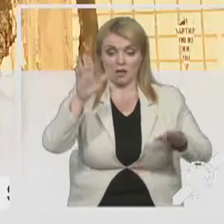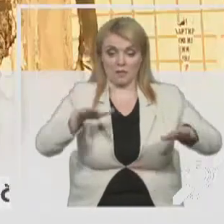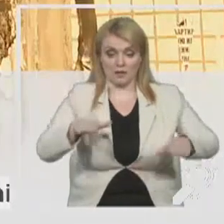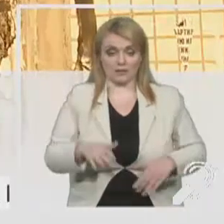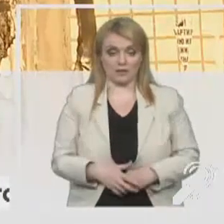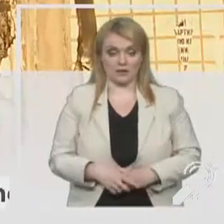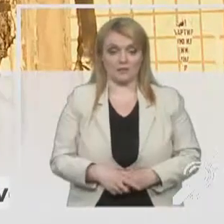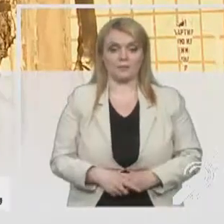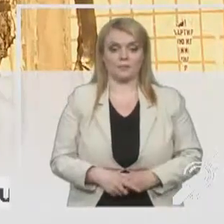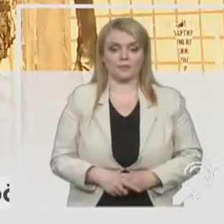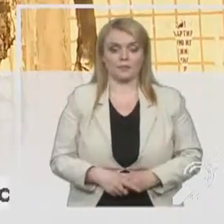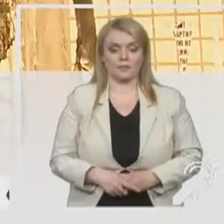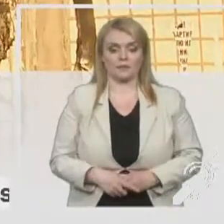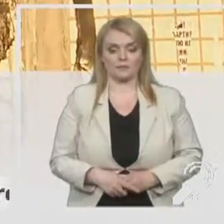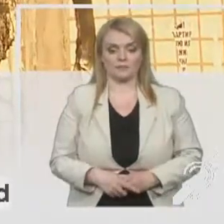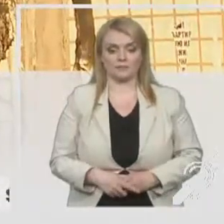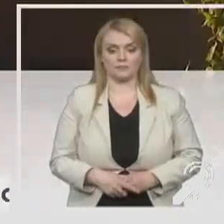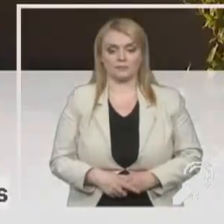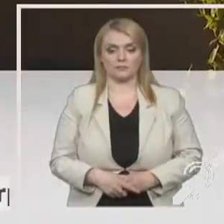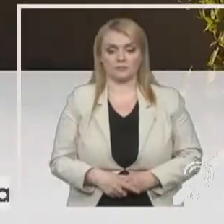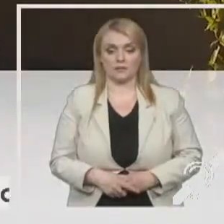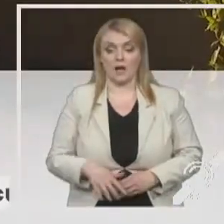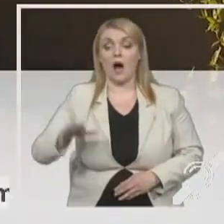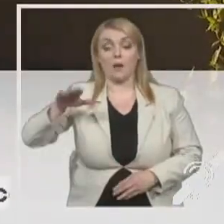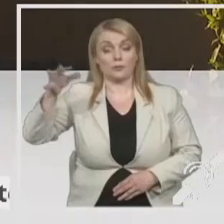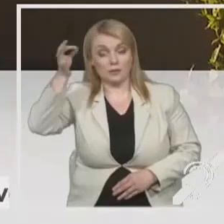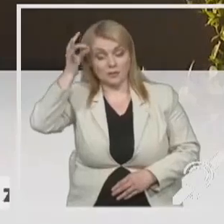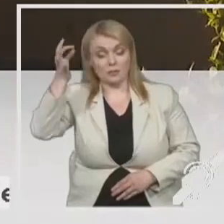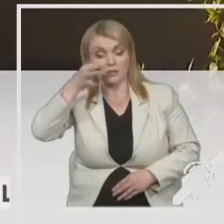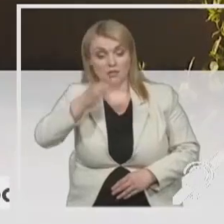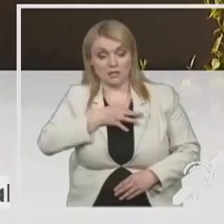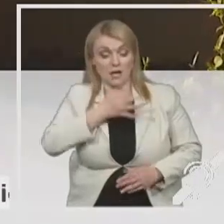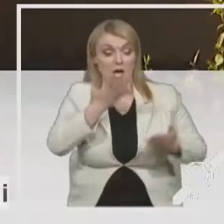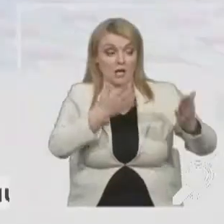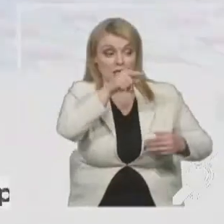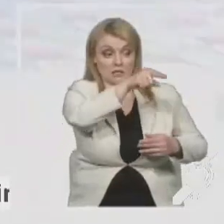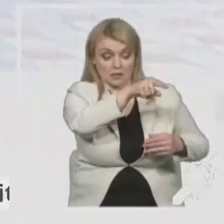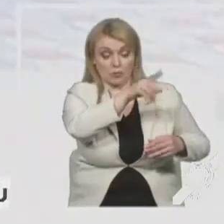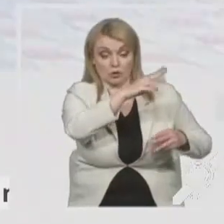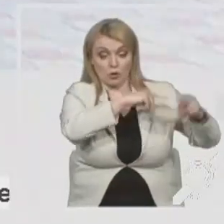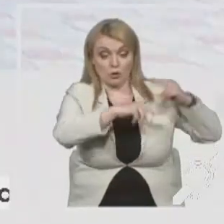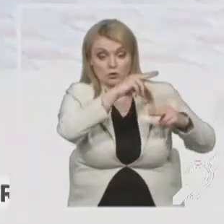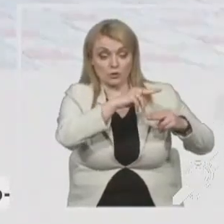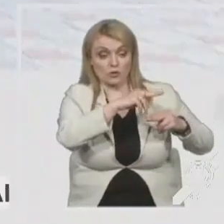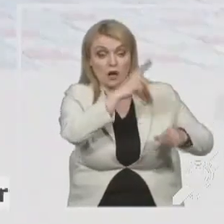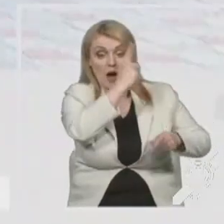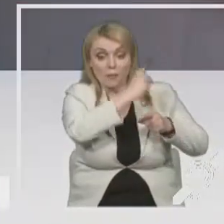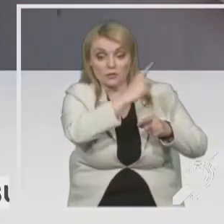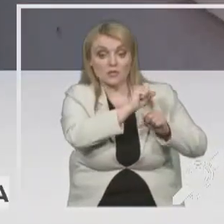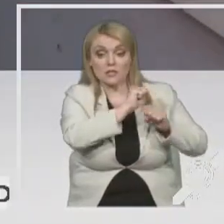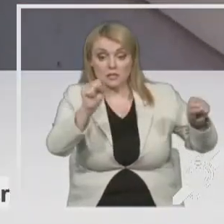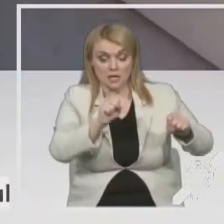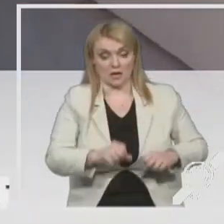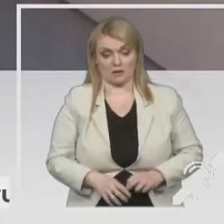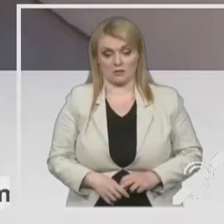Вот. Остальное сказали, если будет строительство, весь этот жил городок будет там. В рэпе.